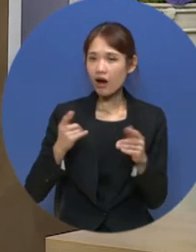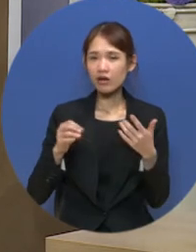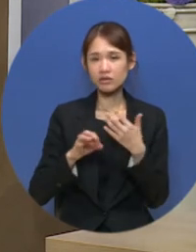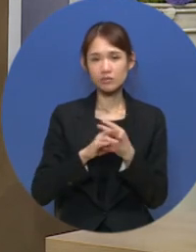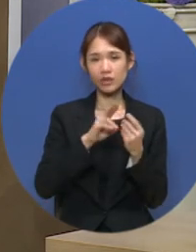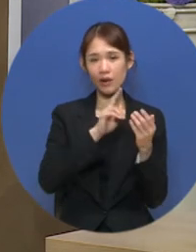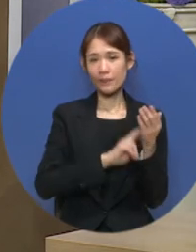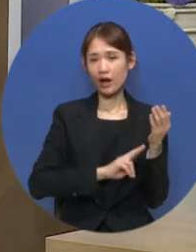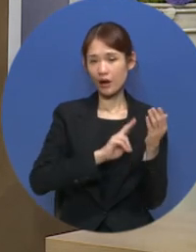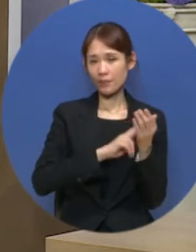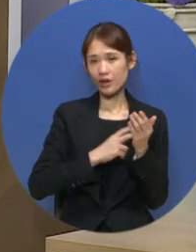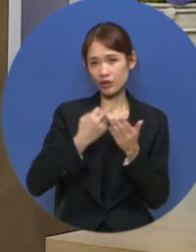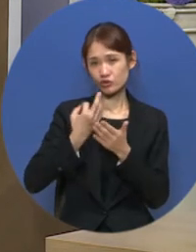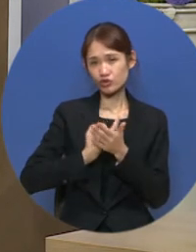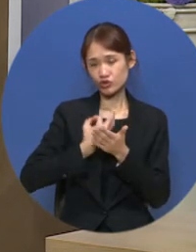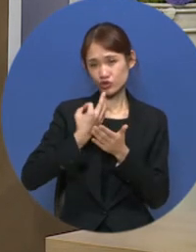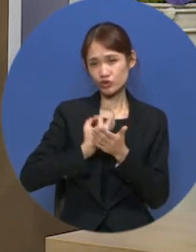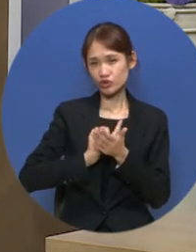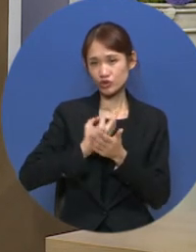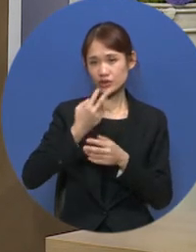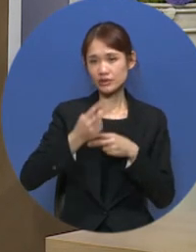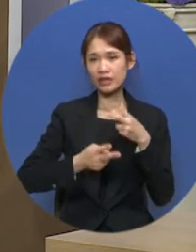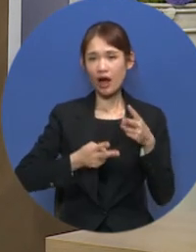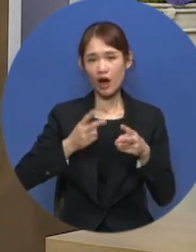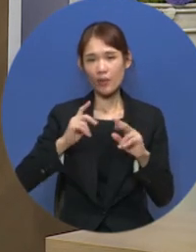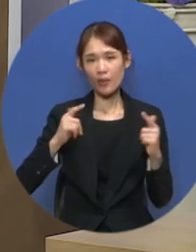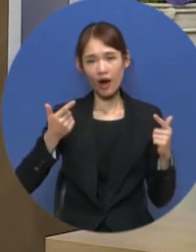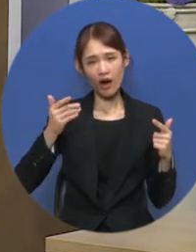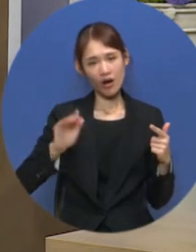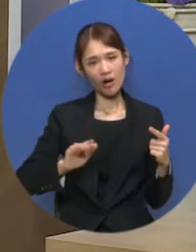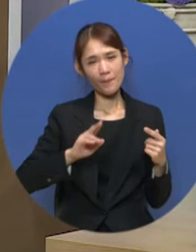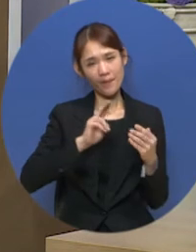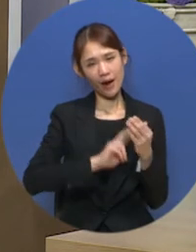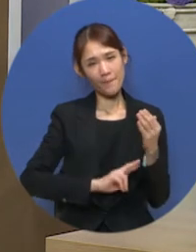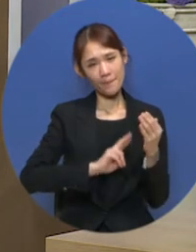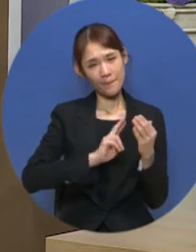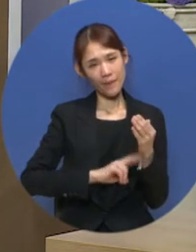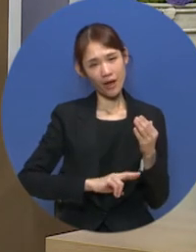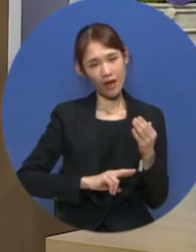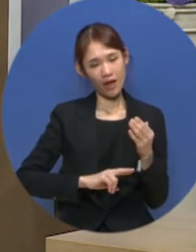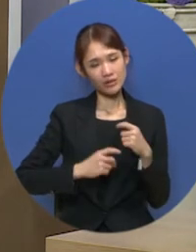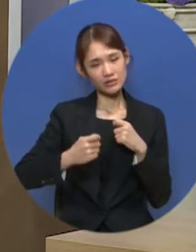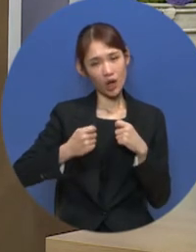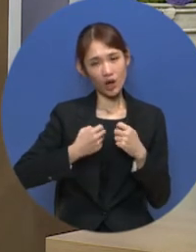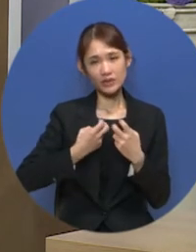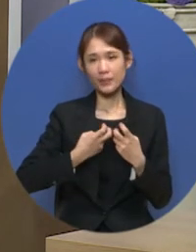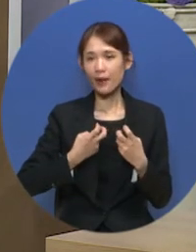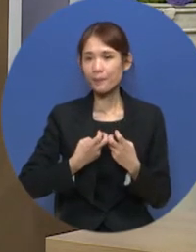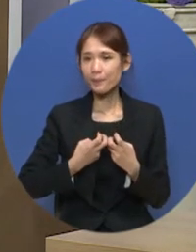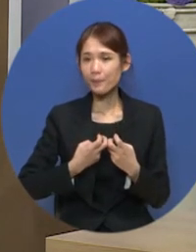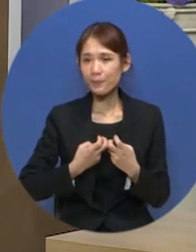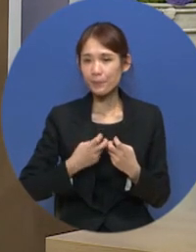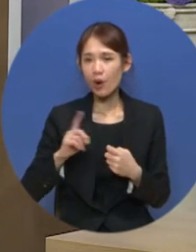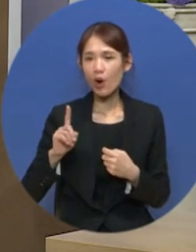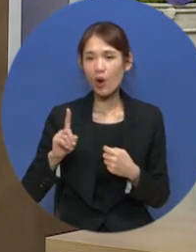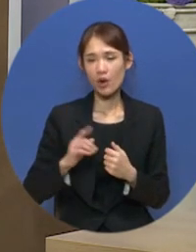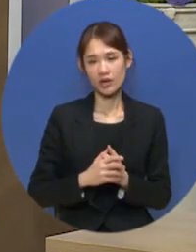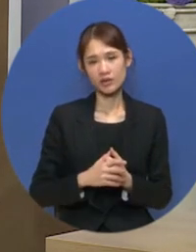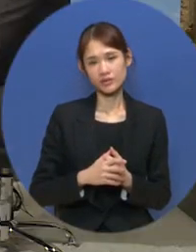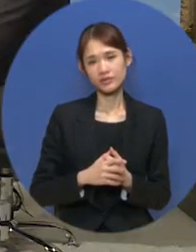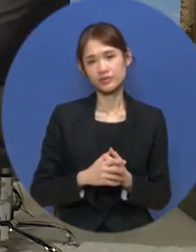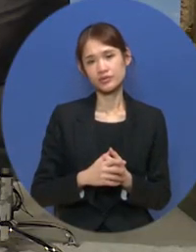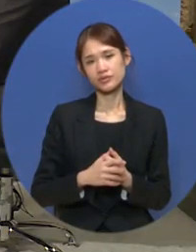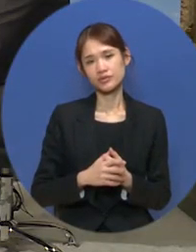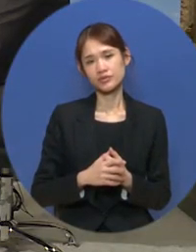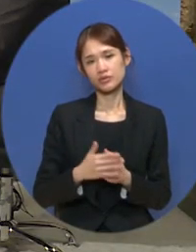판매 그 수익 사업은 아니지만 이제 판매량이라든지 또 그 접근 방법 에 대해서도 좀 설명을 해주시면 좋을 것 같거든요. 네,